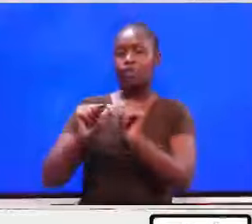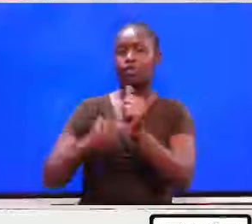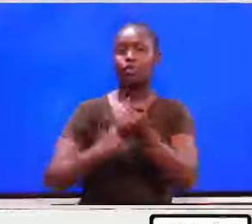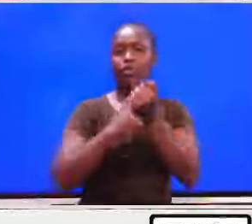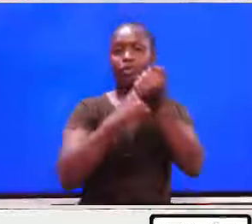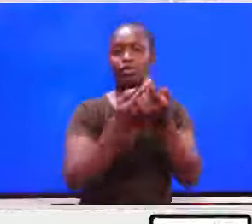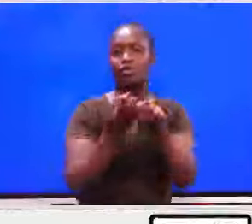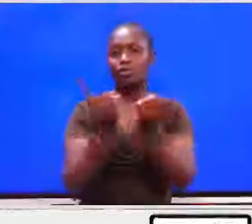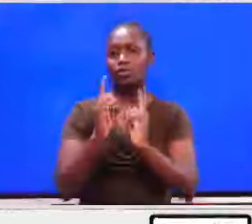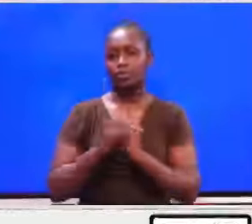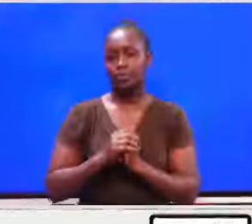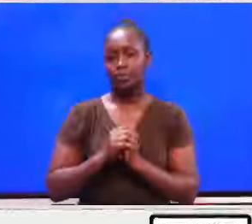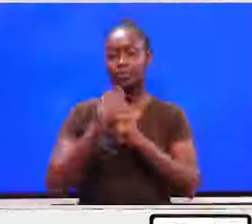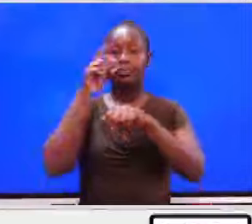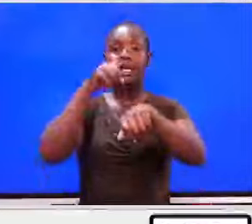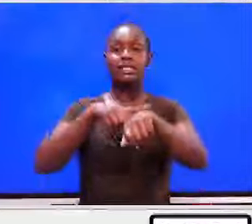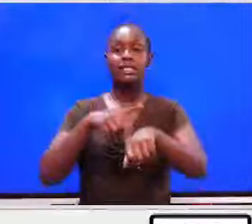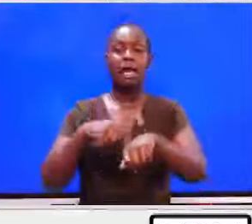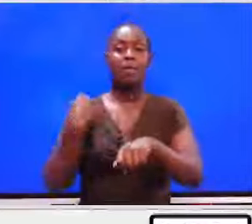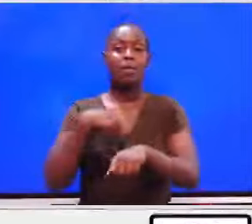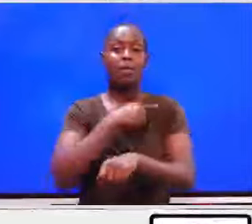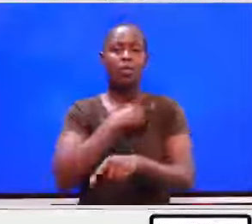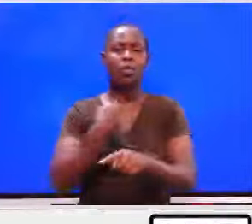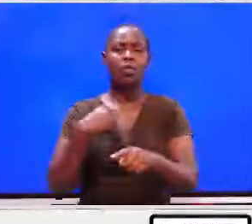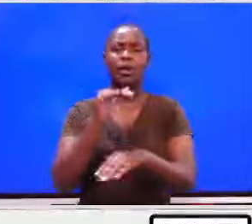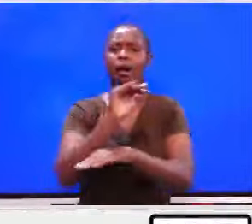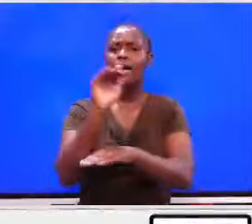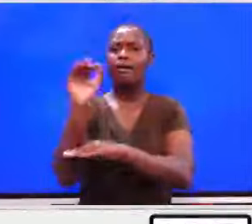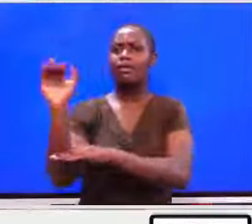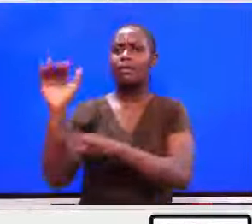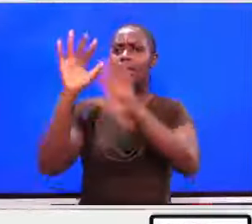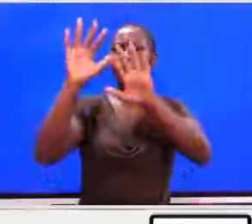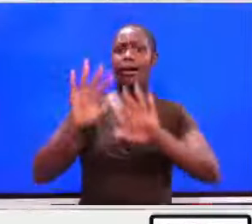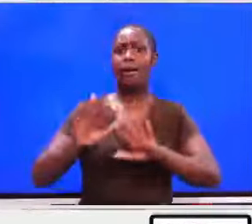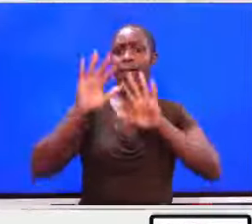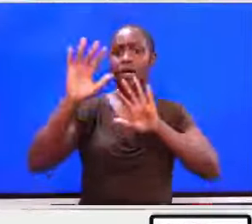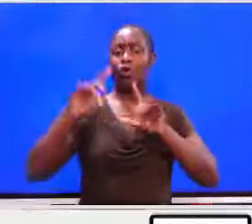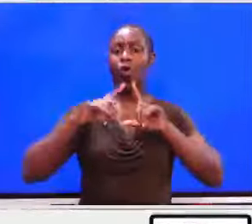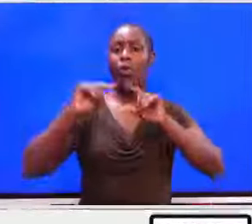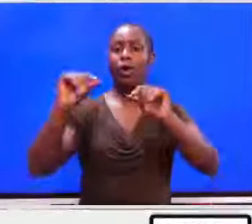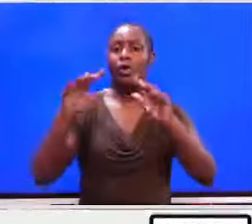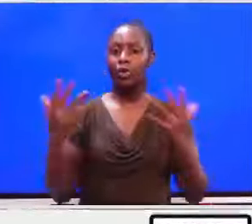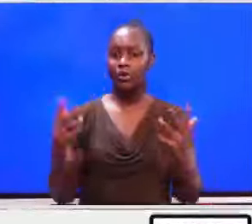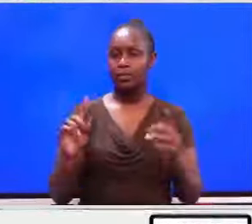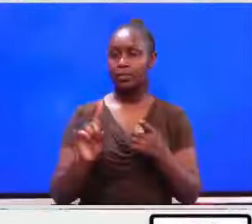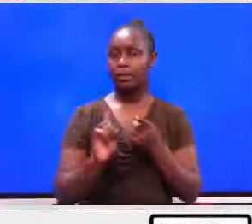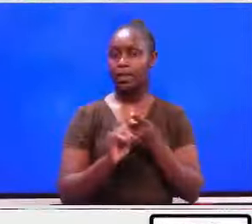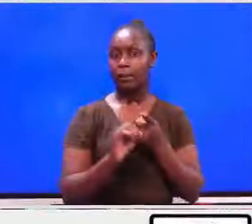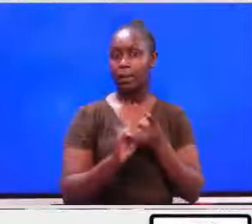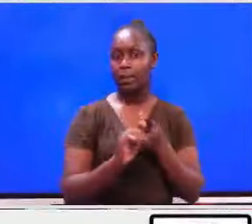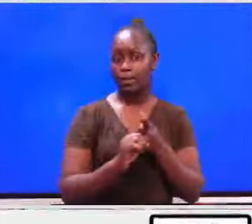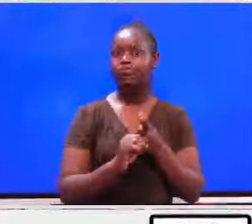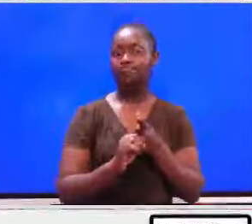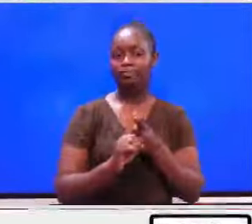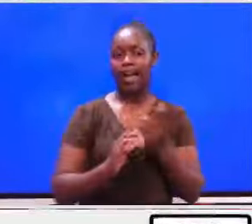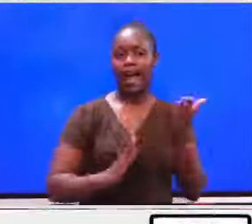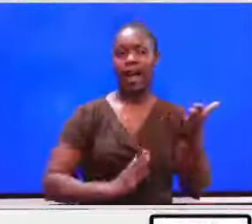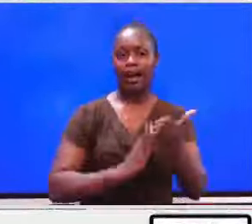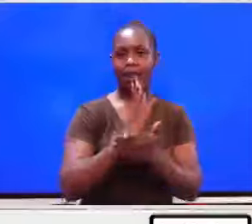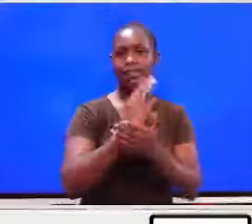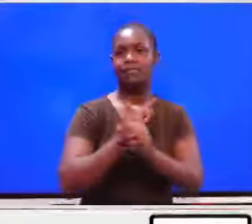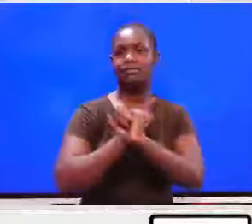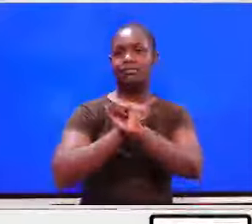msimamo. Wakati tulikuwa naomba kura, tulisema kitu ya kwanza ni kuchunga haki